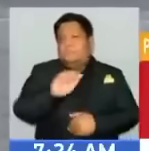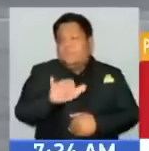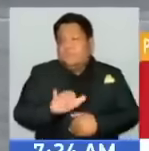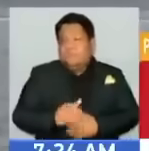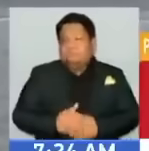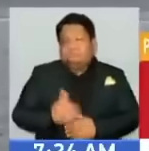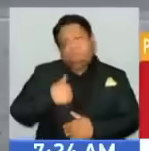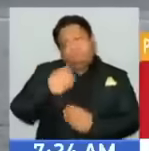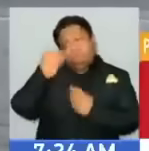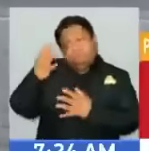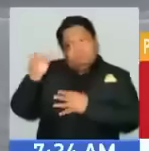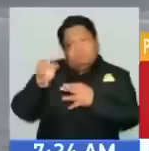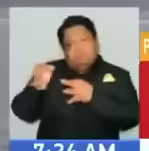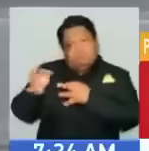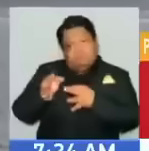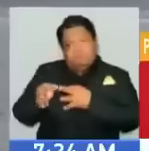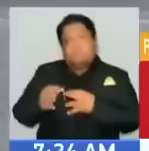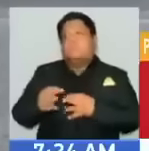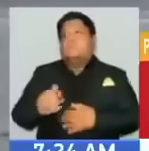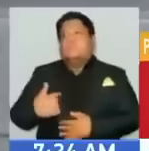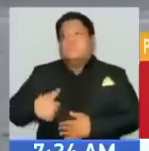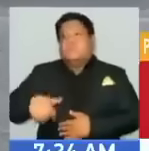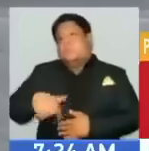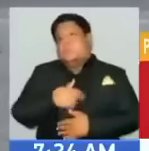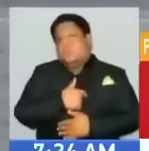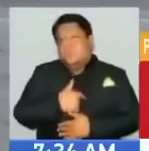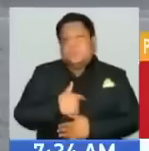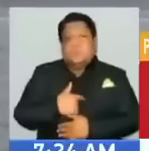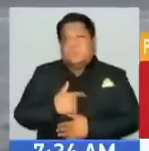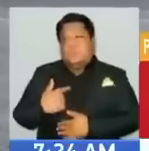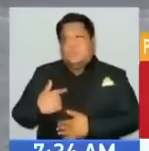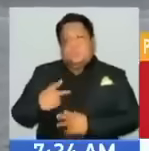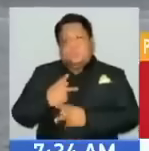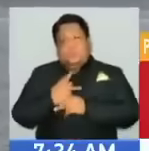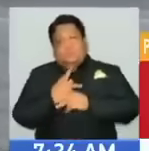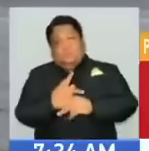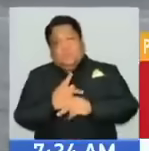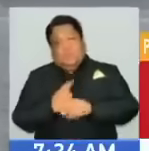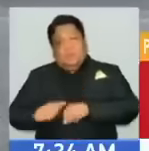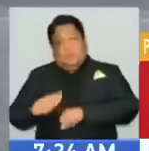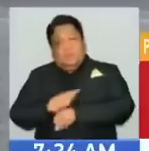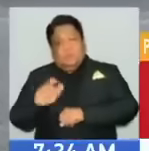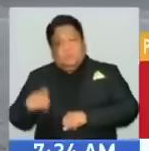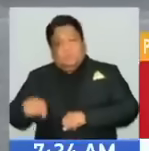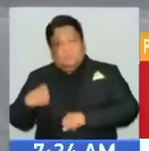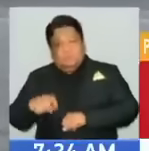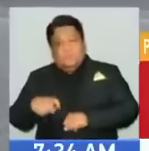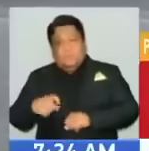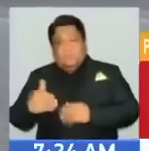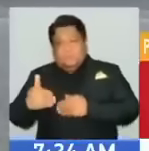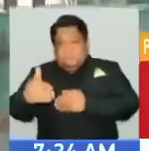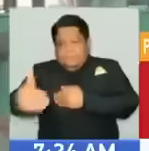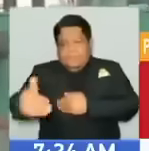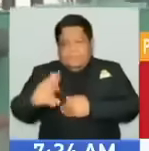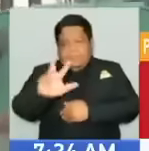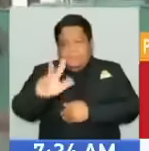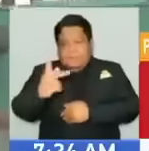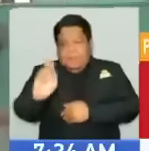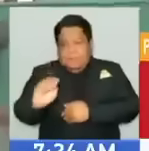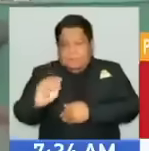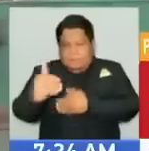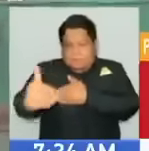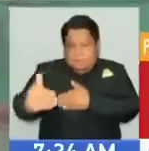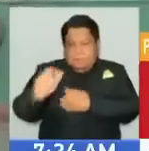kami a legislated protected area, we are entitled to a buffer zone of 3 kilometers as provided for